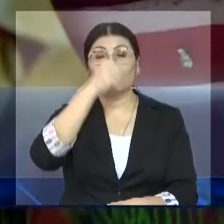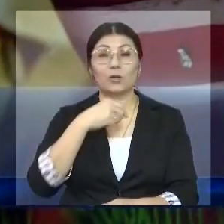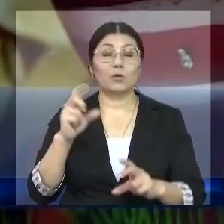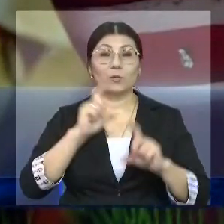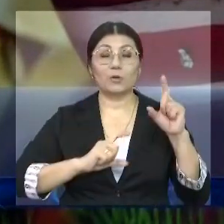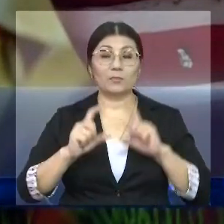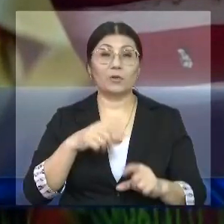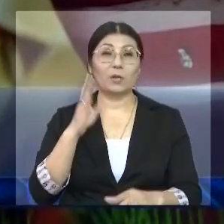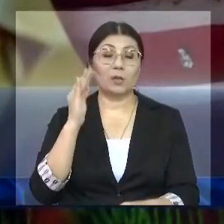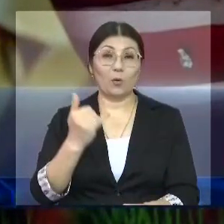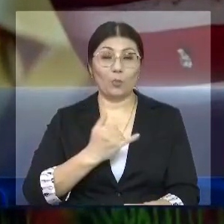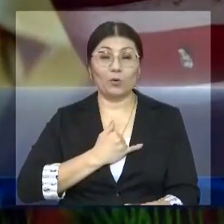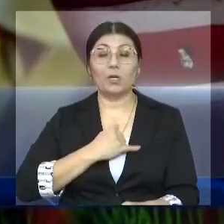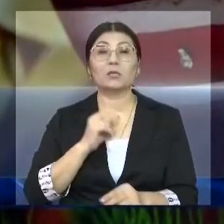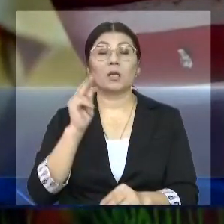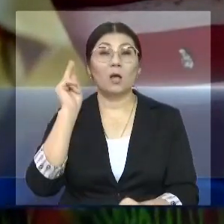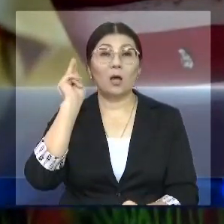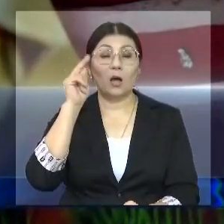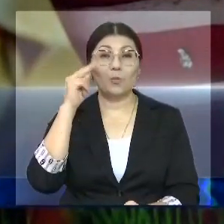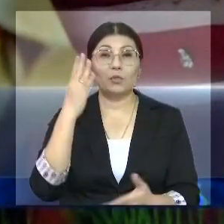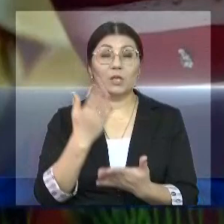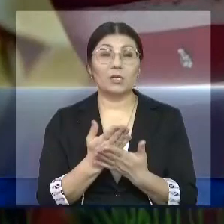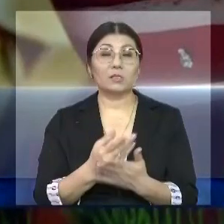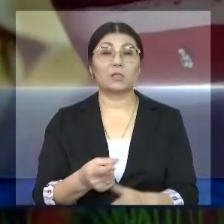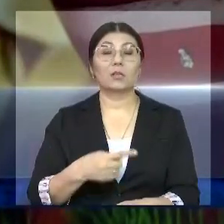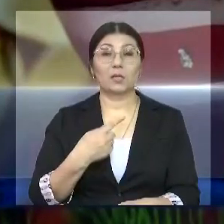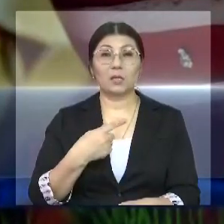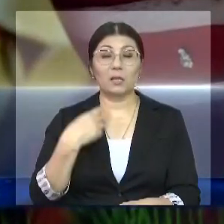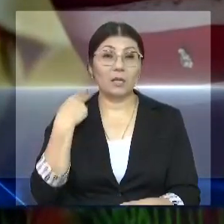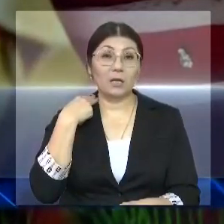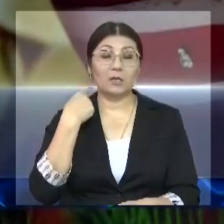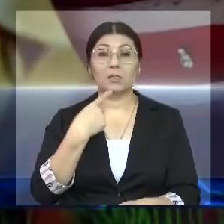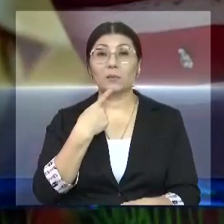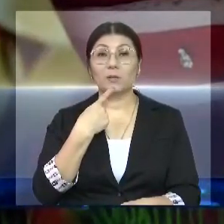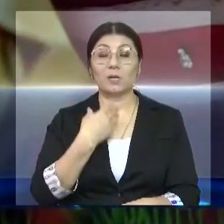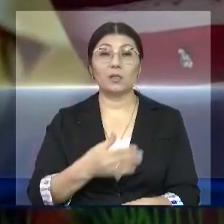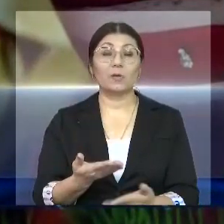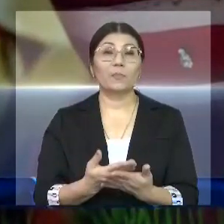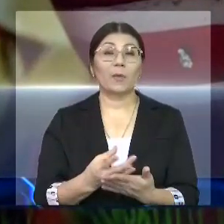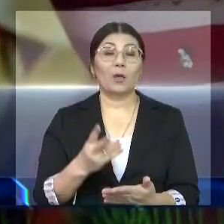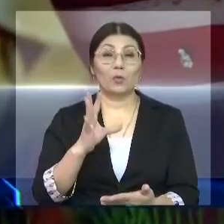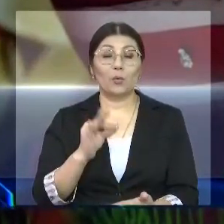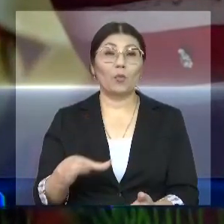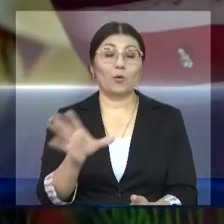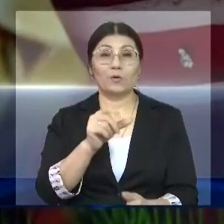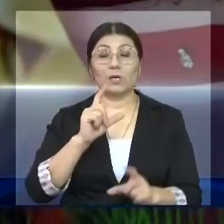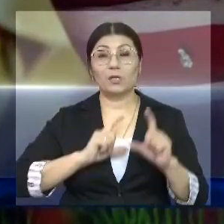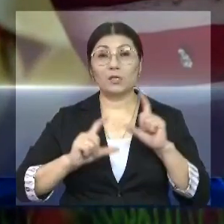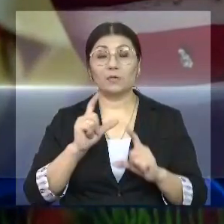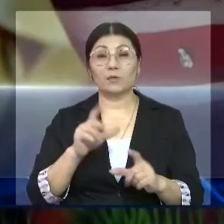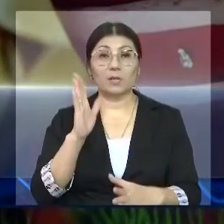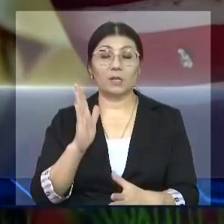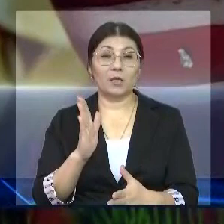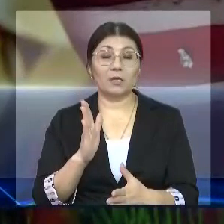находятся у нас, обучаются у нас. Языком обучения является английский язык, но у всех наших студентов есть возможность на один